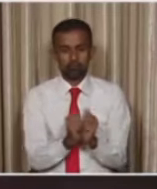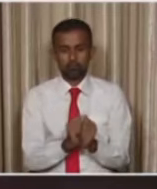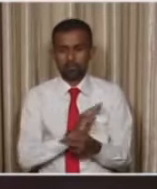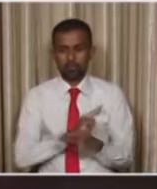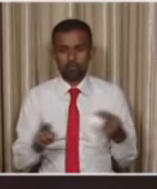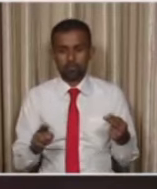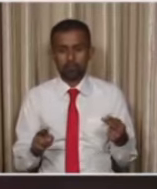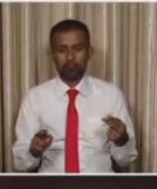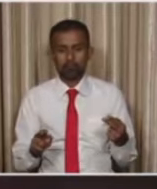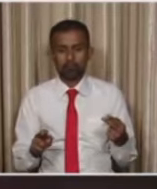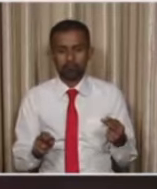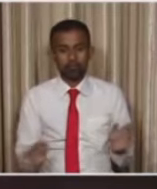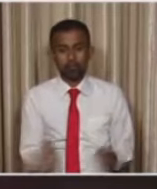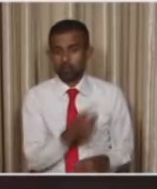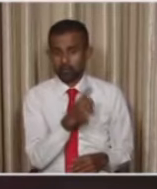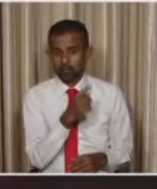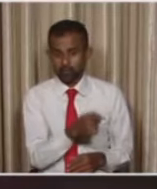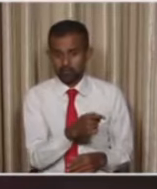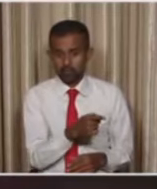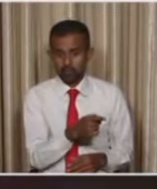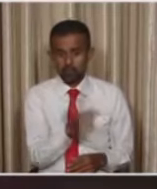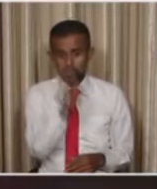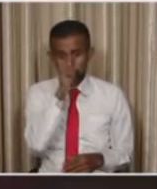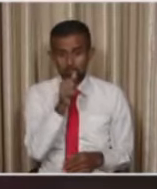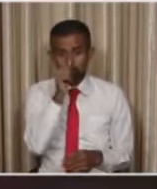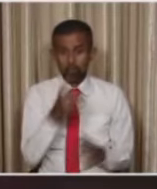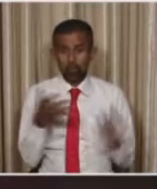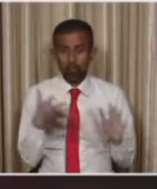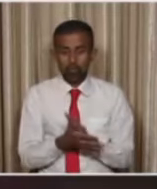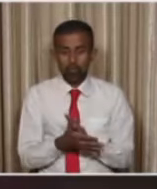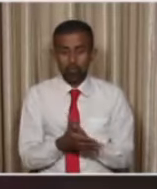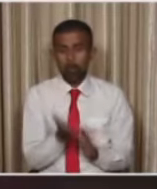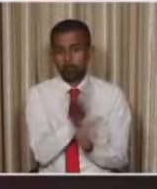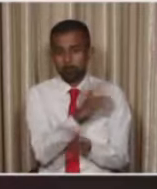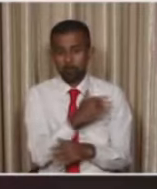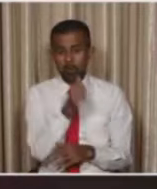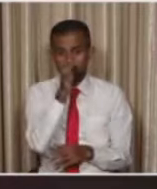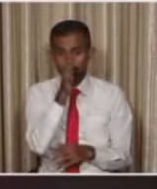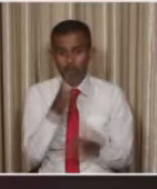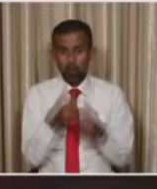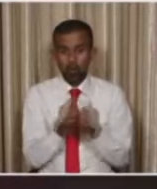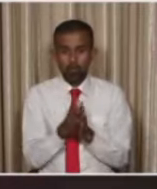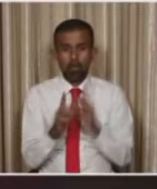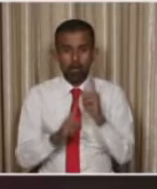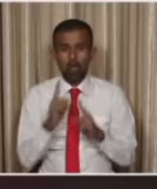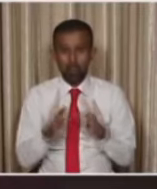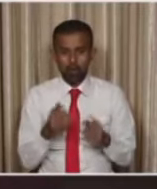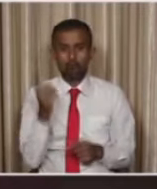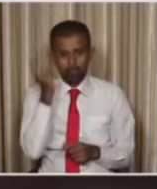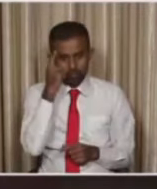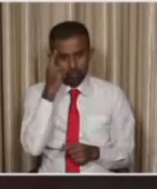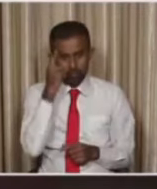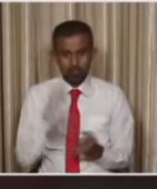පාපි කියනවා ඒ ගියායට එයාලගේ හොරකම් මැරකම් ජඩකම් පෞගේ කාර දූෂණ වංචාපිලුවන් දැන් කතා වෙලා තියෙනවා ඒ